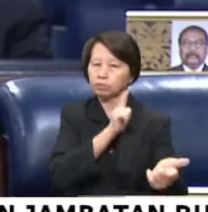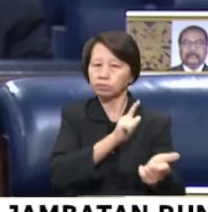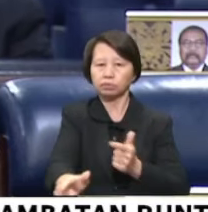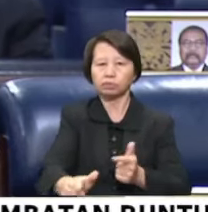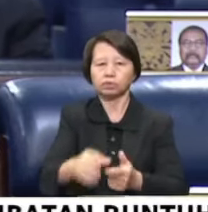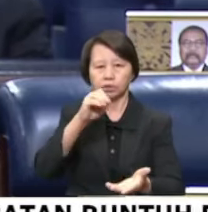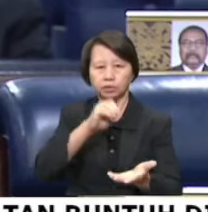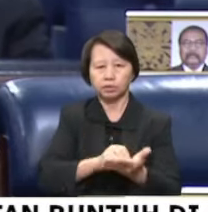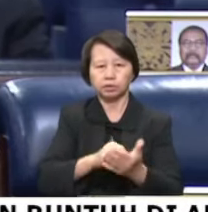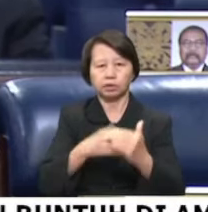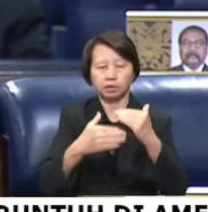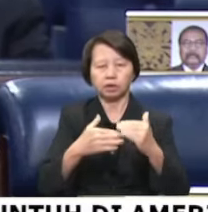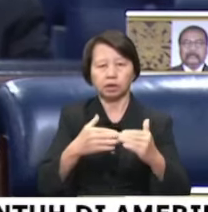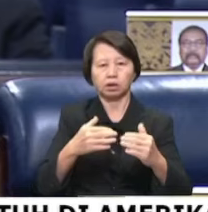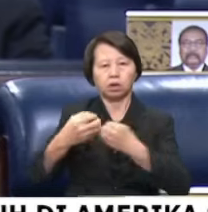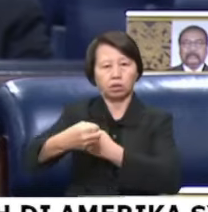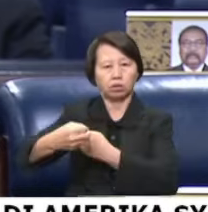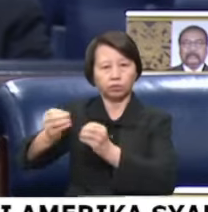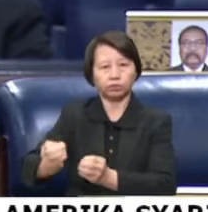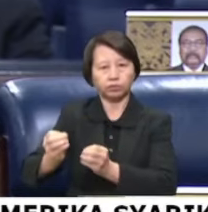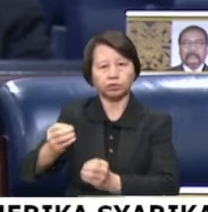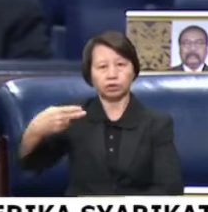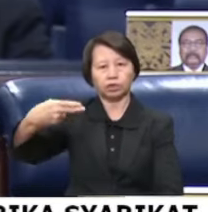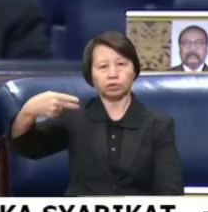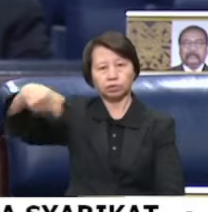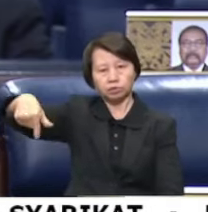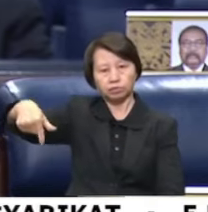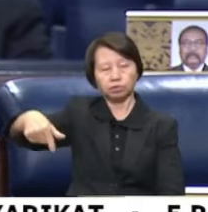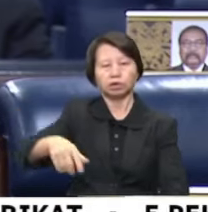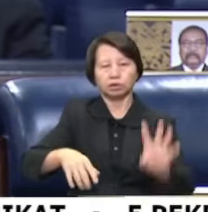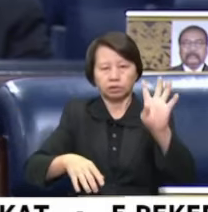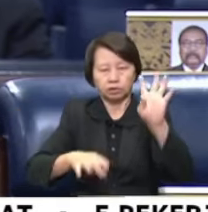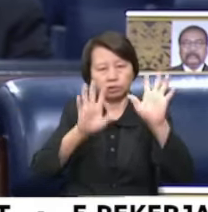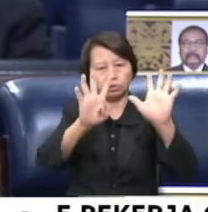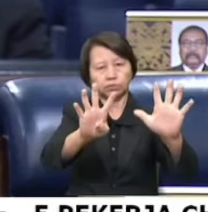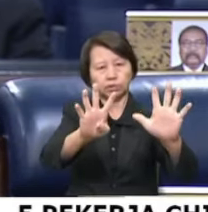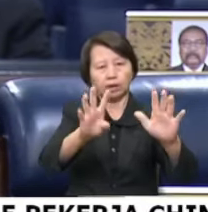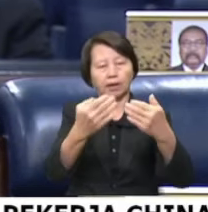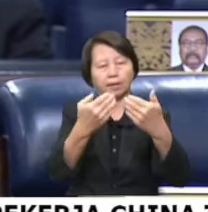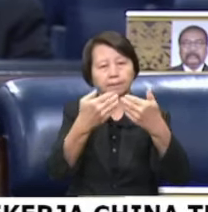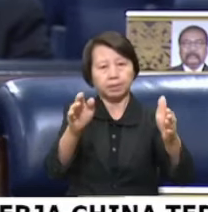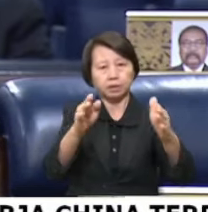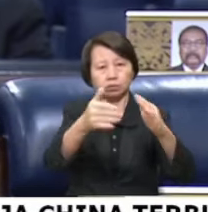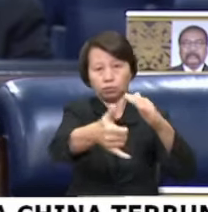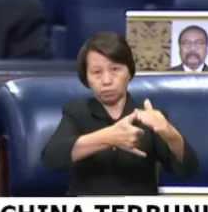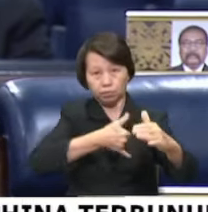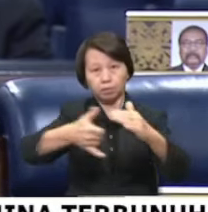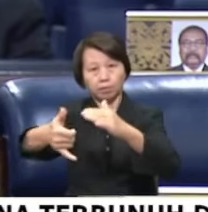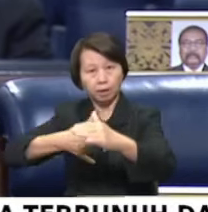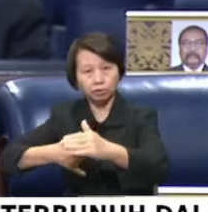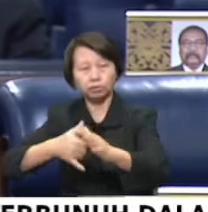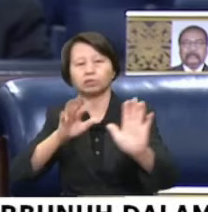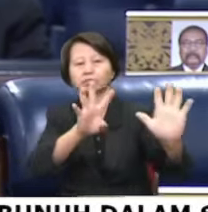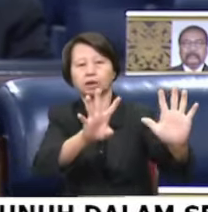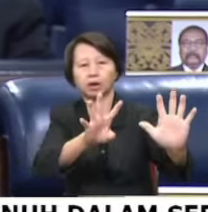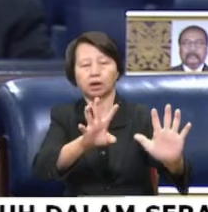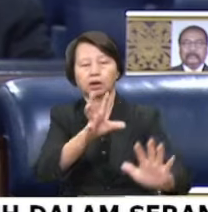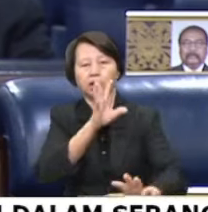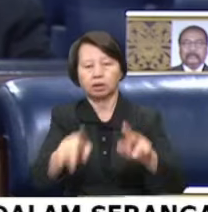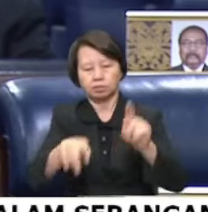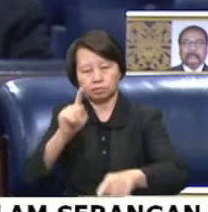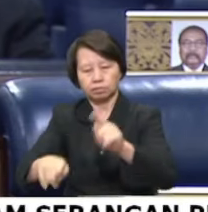di peringkat Ibu Pejabat dan 9 pintu masuk. Waran pejabatan yang melibatkan pelbagai